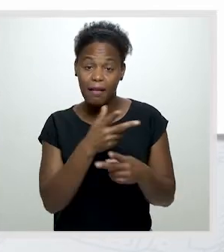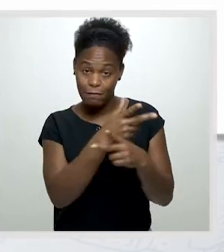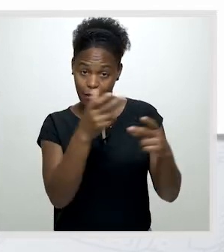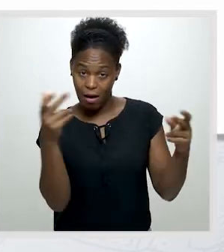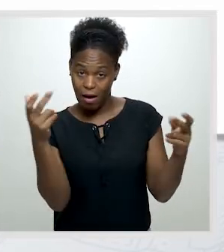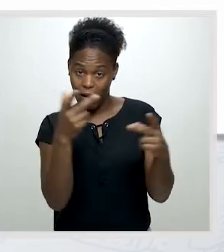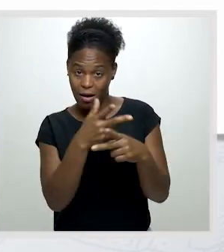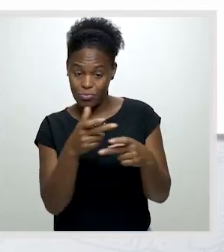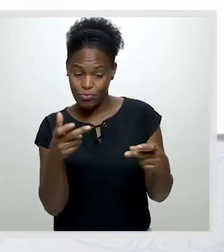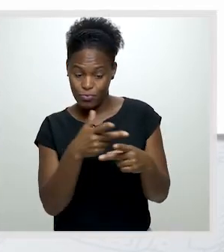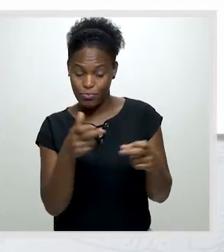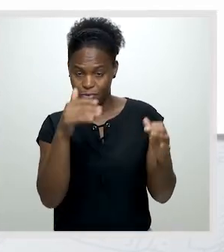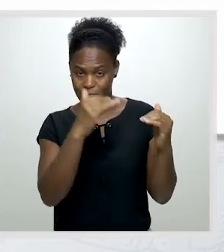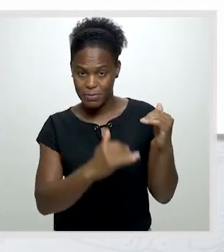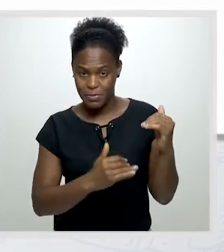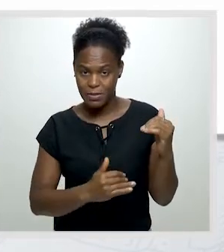Ces phrases